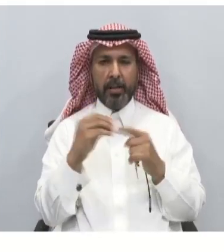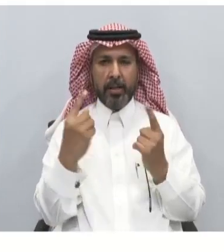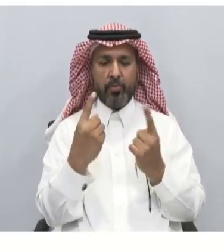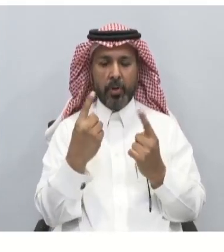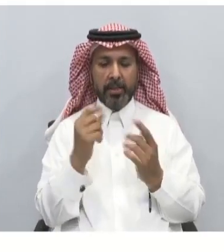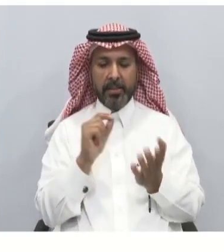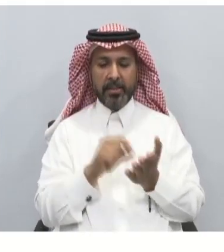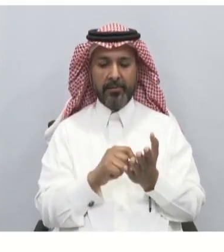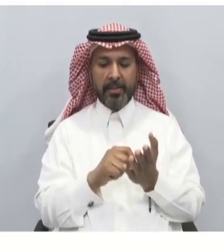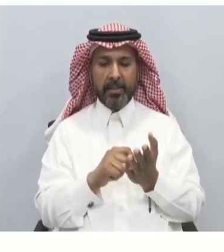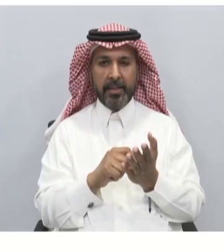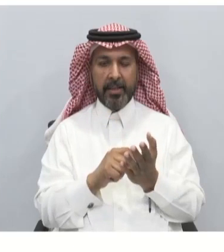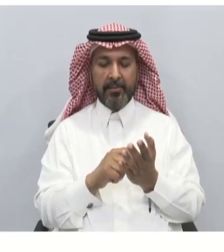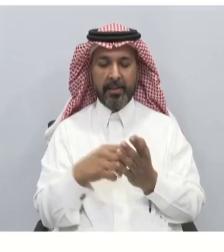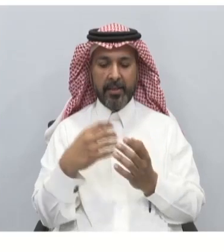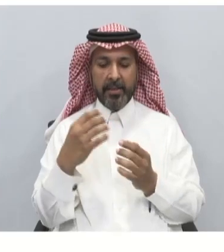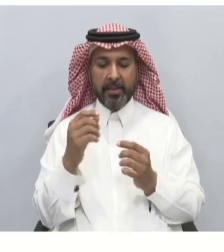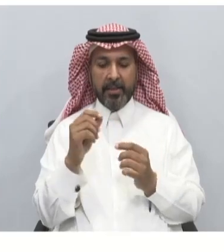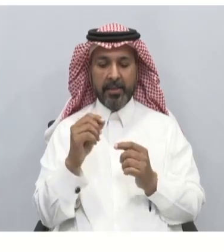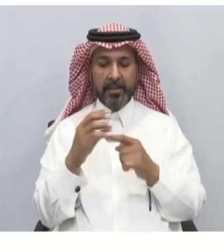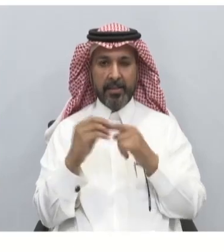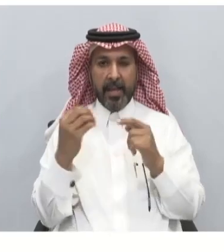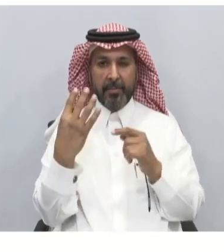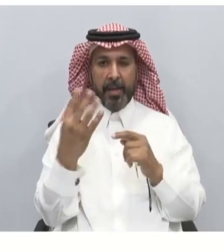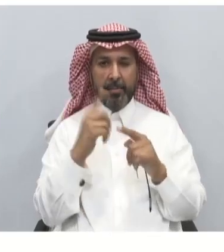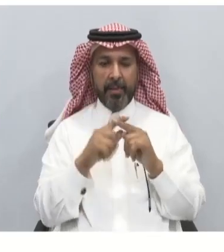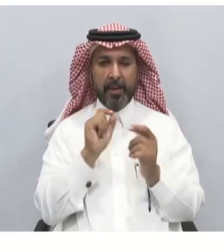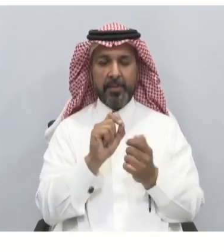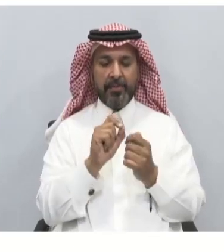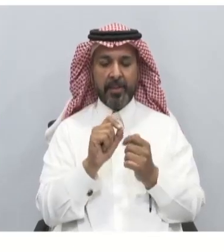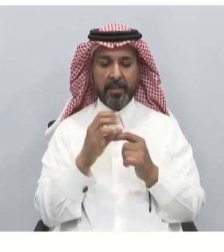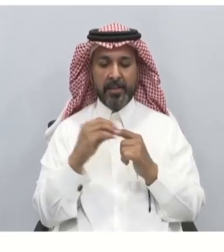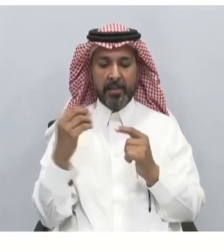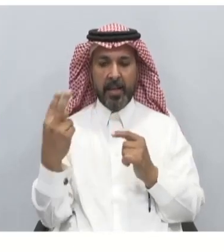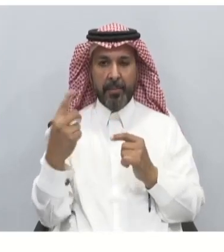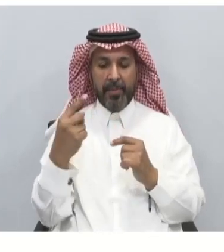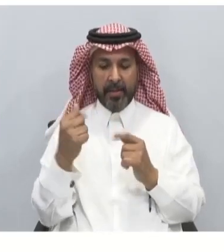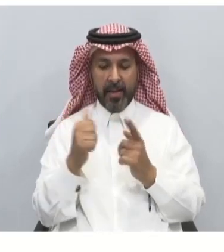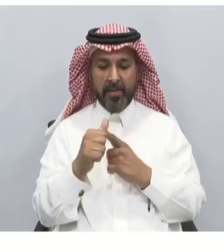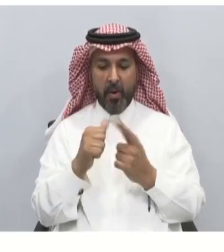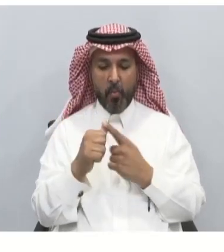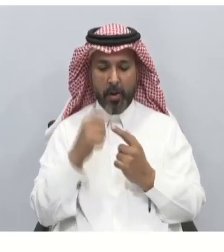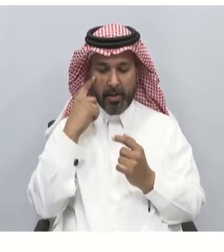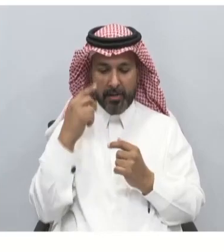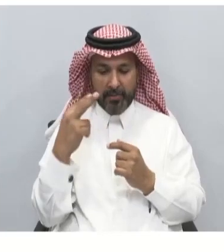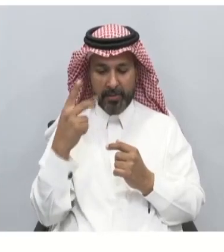صفر، سالب 4 في صفر هذا راح يروح، راح يتبقى كم؟ سالب 12 هذا الحد الأول،